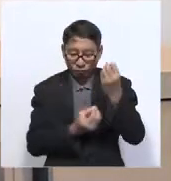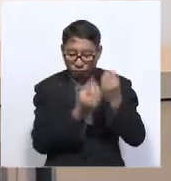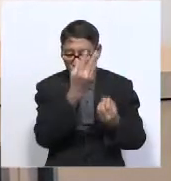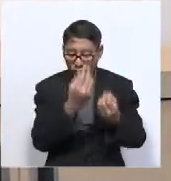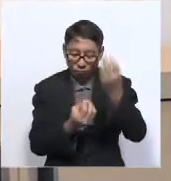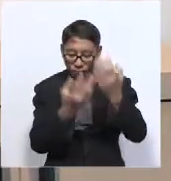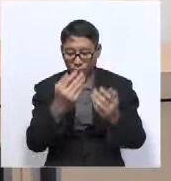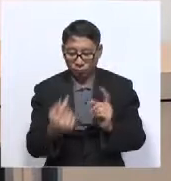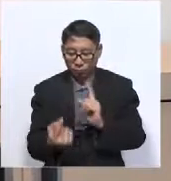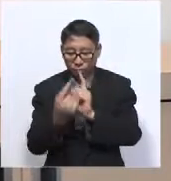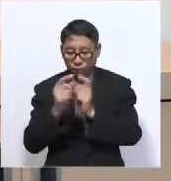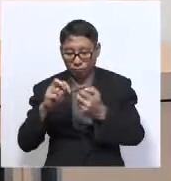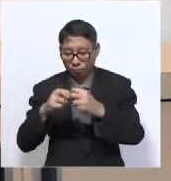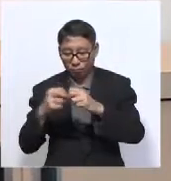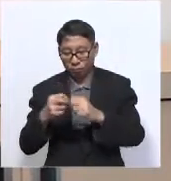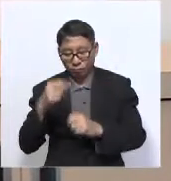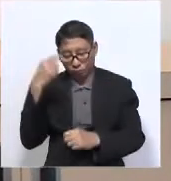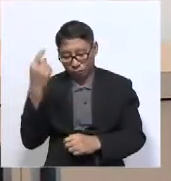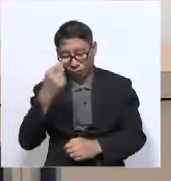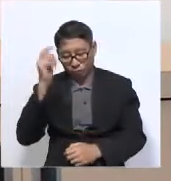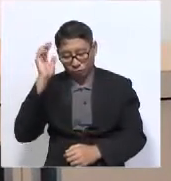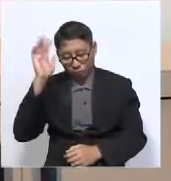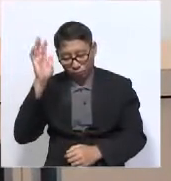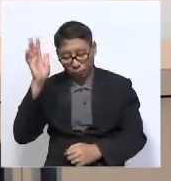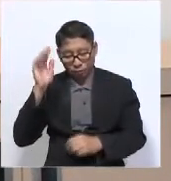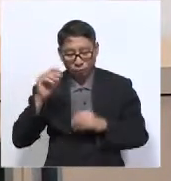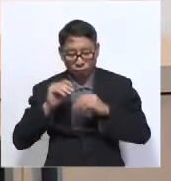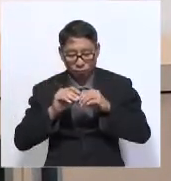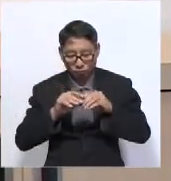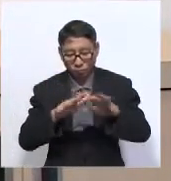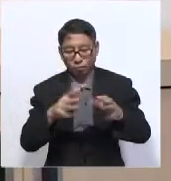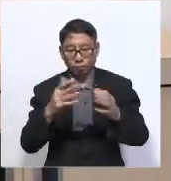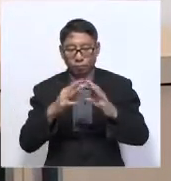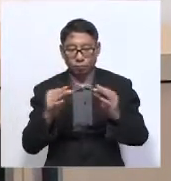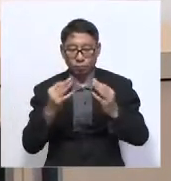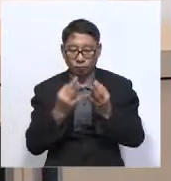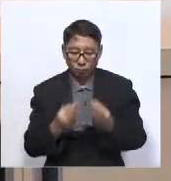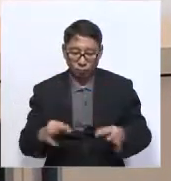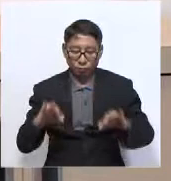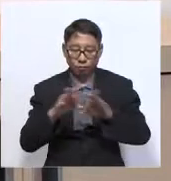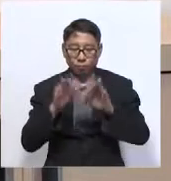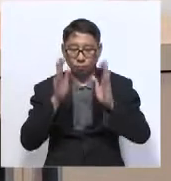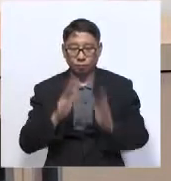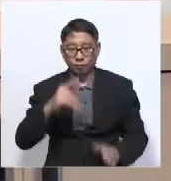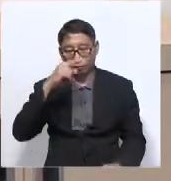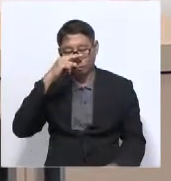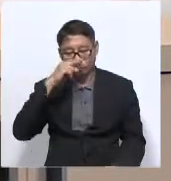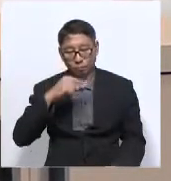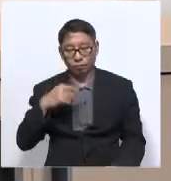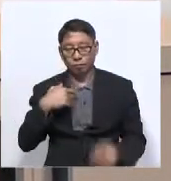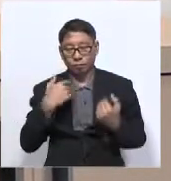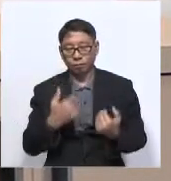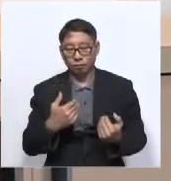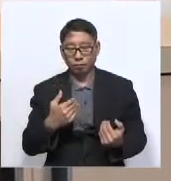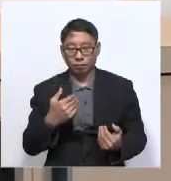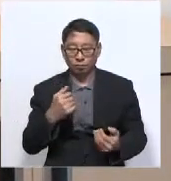าเรื่องของการท่องเที่ยวที่เราโปรโมทอันนี้เป็นปัญหาเดียวกันผมคิดว่าอันนั้นเป็นเรื่องที่สำคัญซึ่งคนไทยเนี่ยหรือพวกเราเองเนี่ยจะ